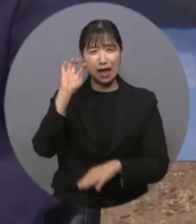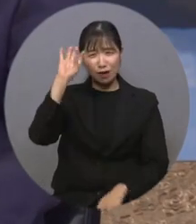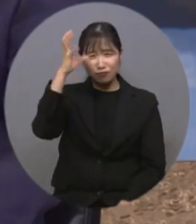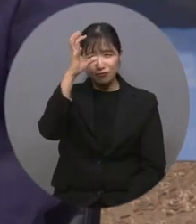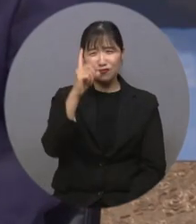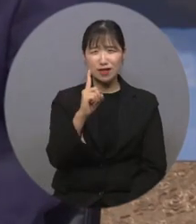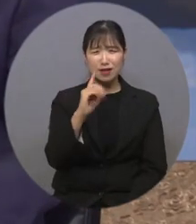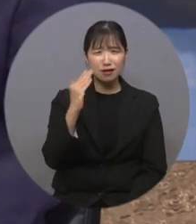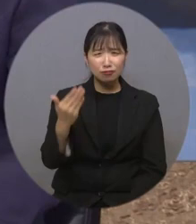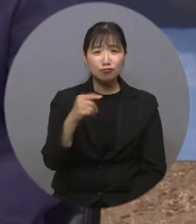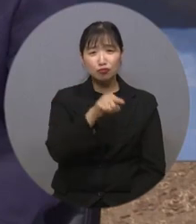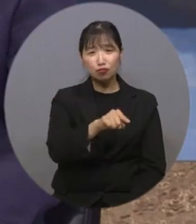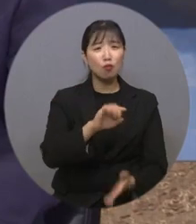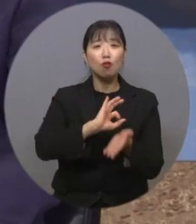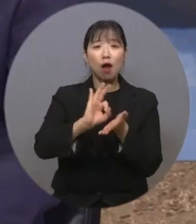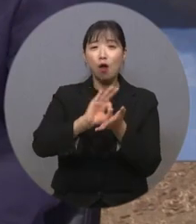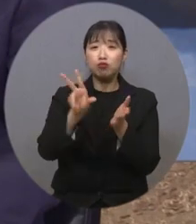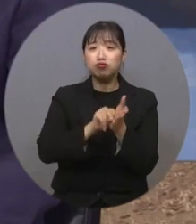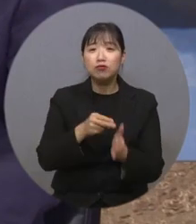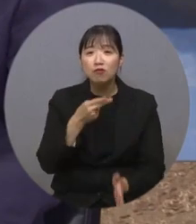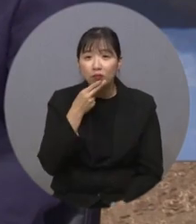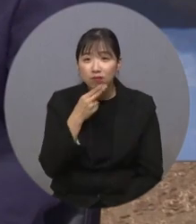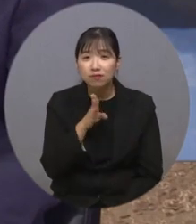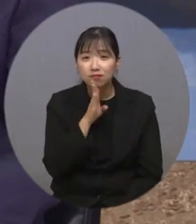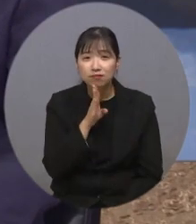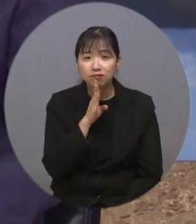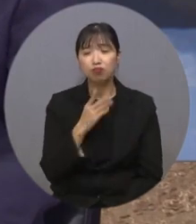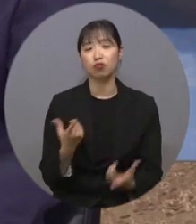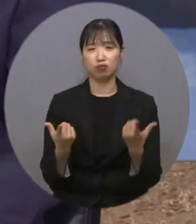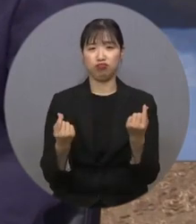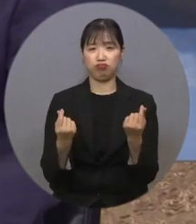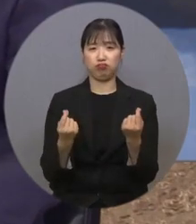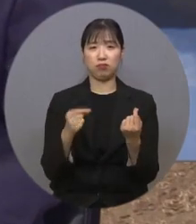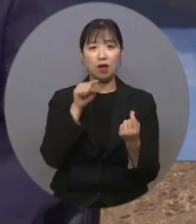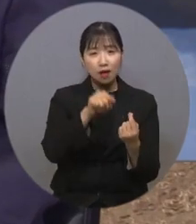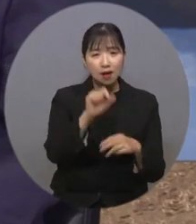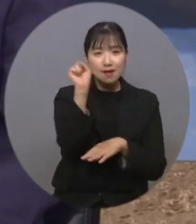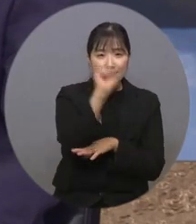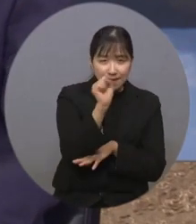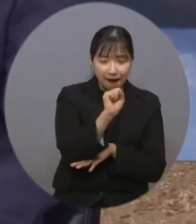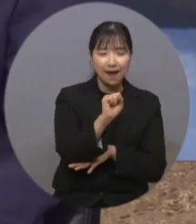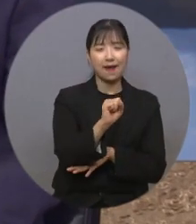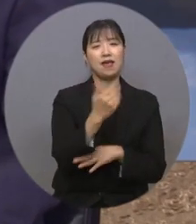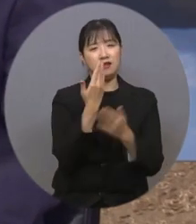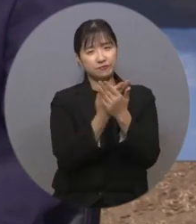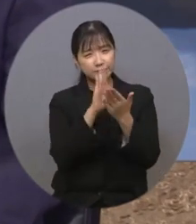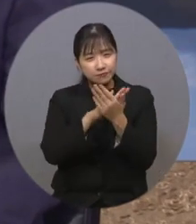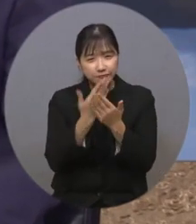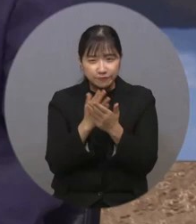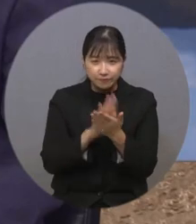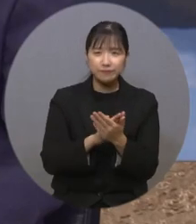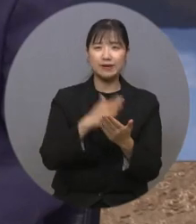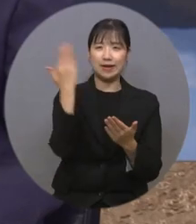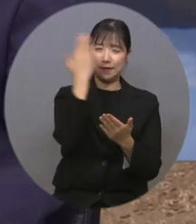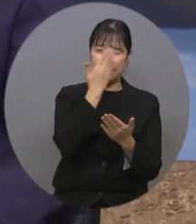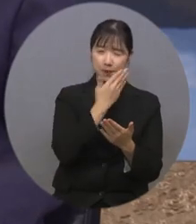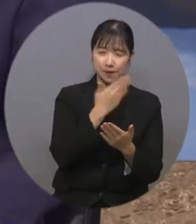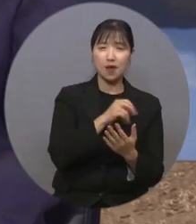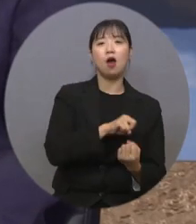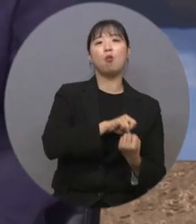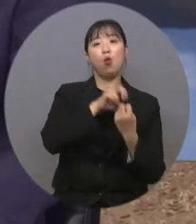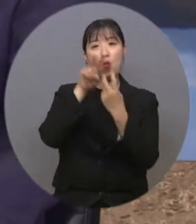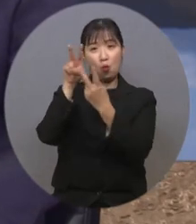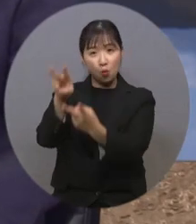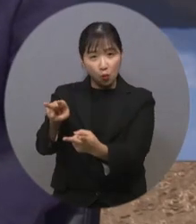사실상 뭐 전혀 사용한 되는 문제는 없잖아요. 네, 전혀 없죠. 그렇죠. 그런데 그런 차량들을 네. 수리를 하고 도색을 해서